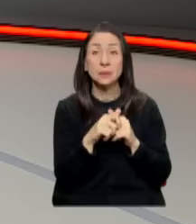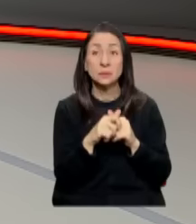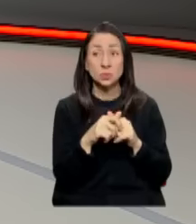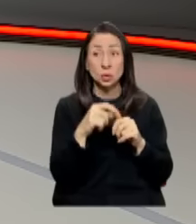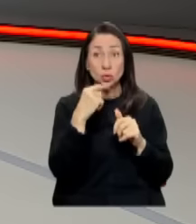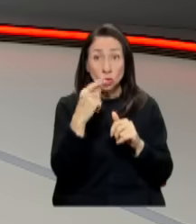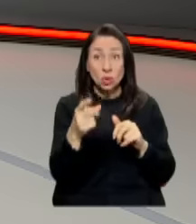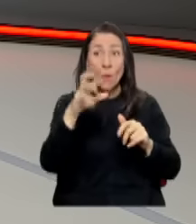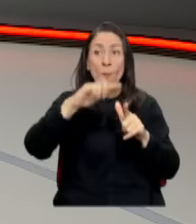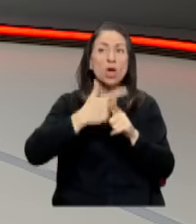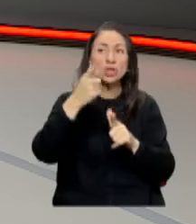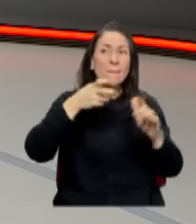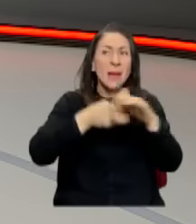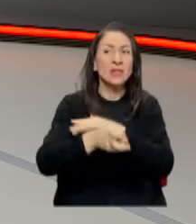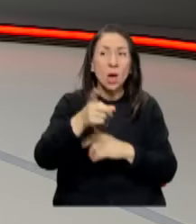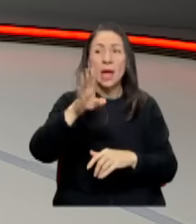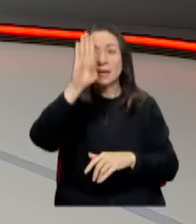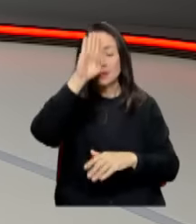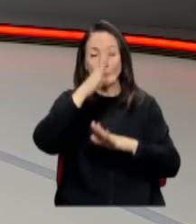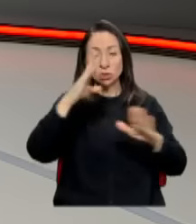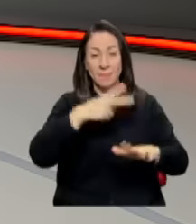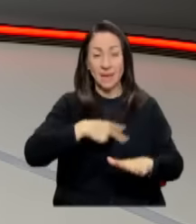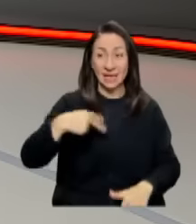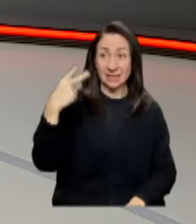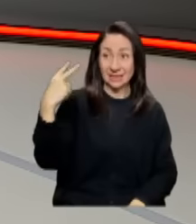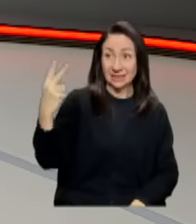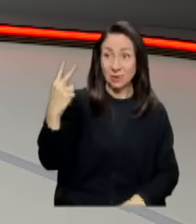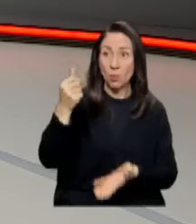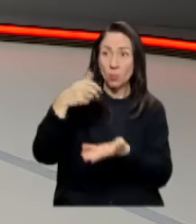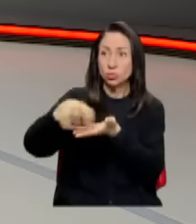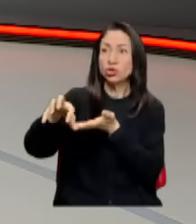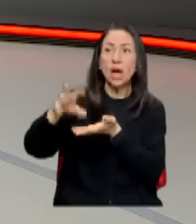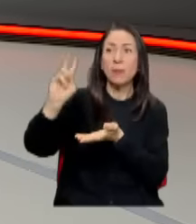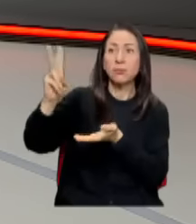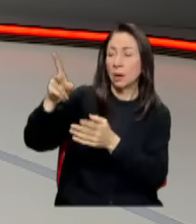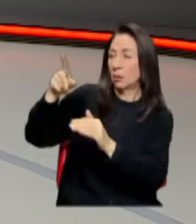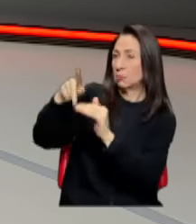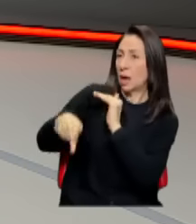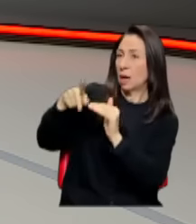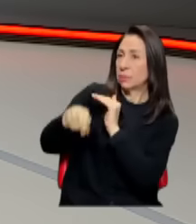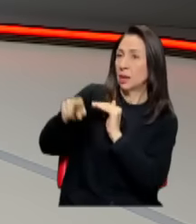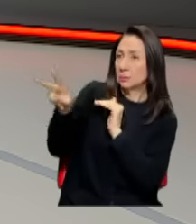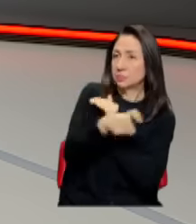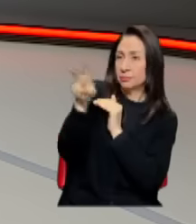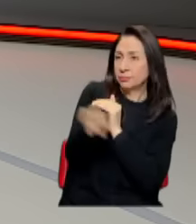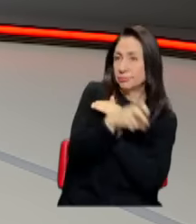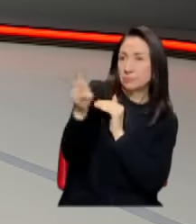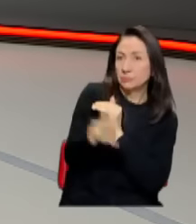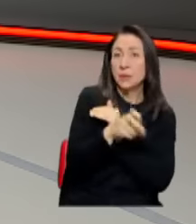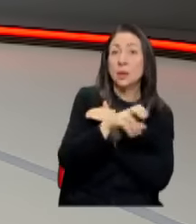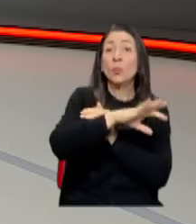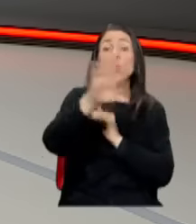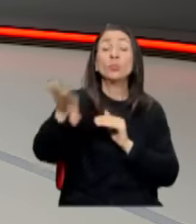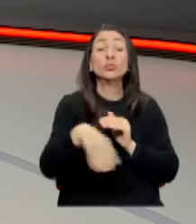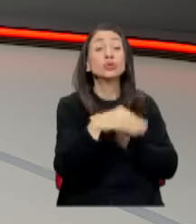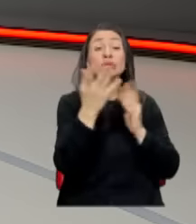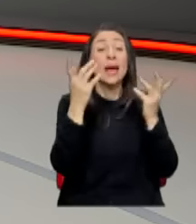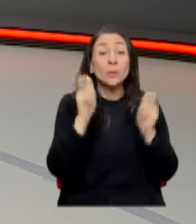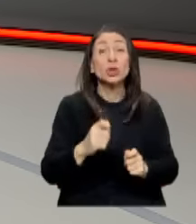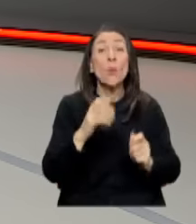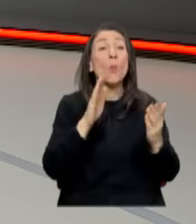söz konusu projede de İstanbul Büyükşehir Belediyesi'nin bütçesinden kesiliyor. Bütün muhalefet belediyelerinin bütçesinden kesiliyor ne